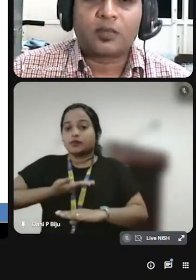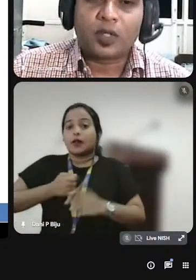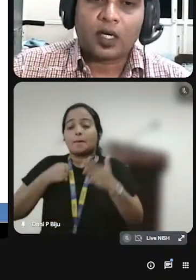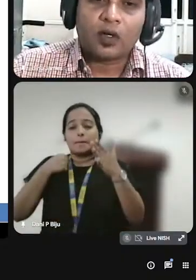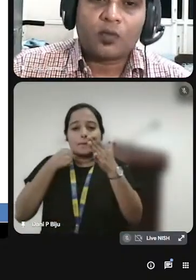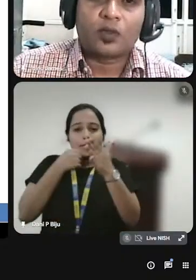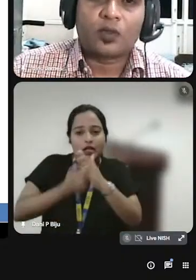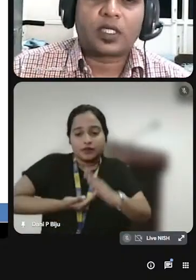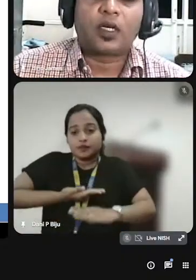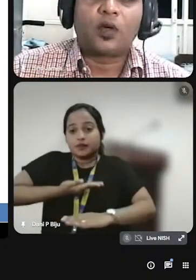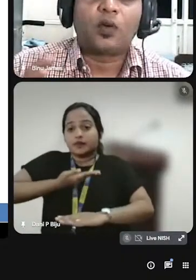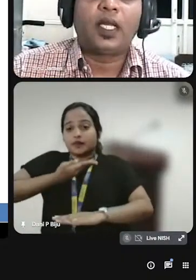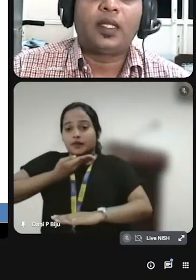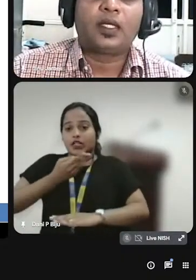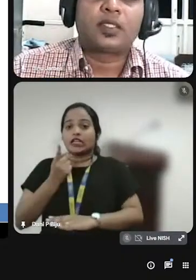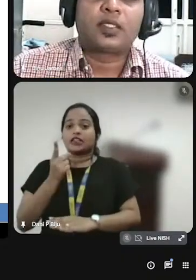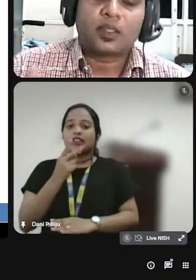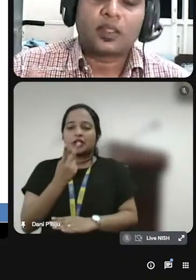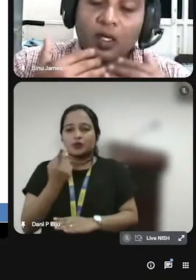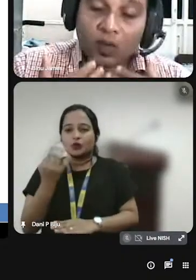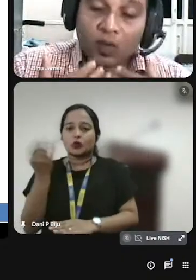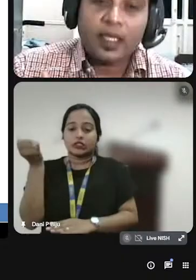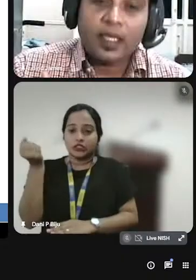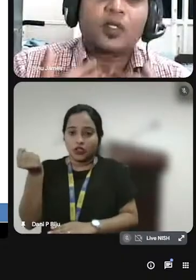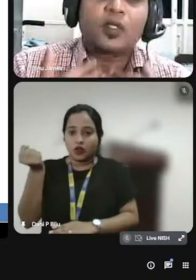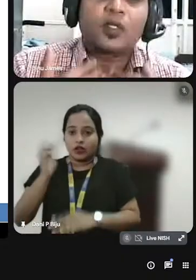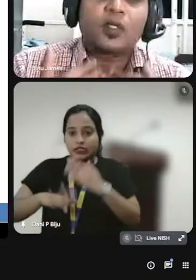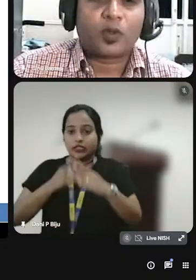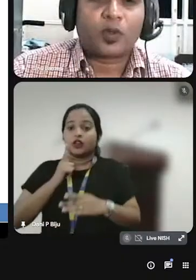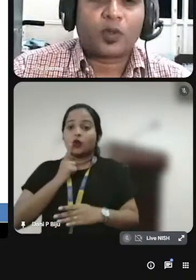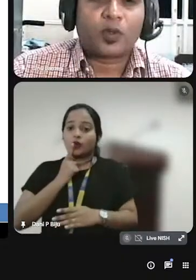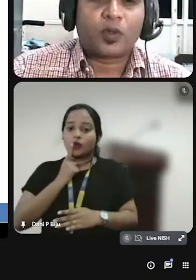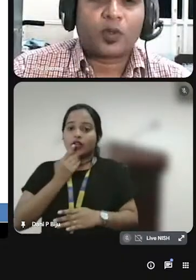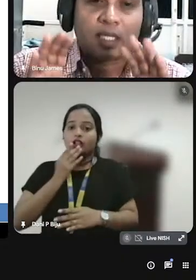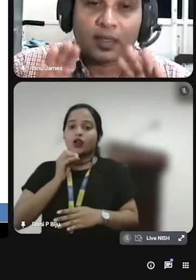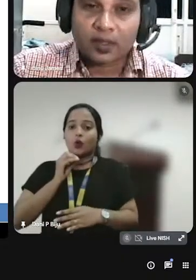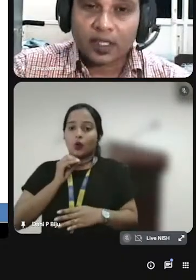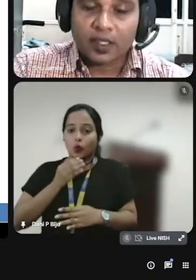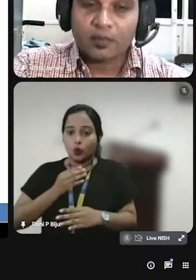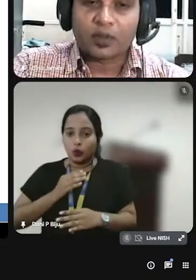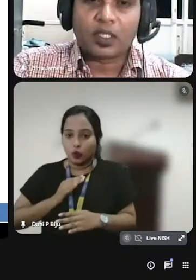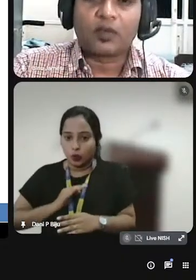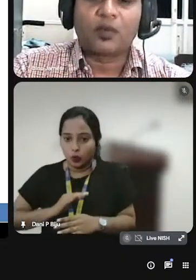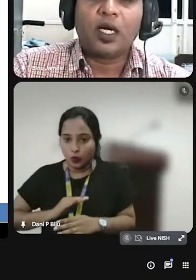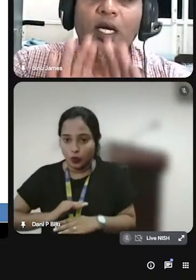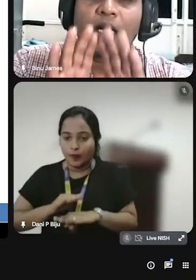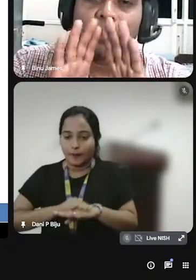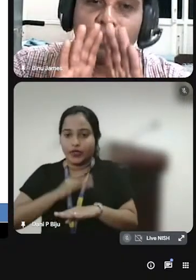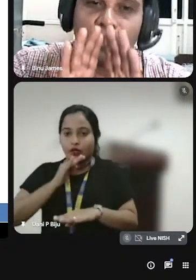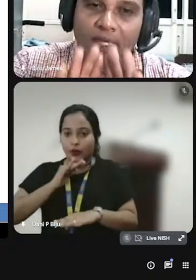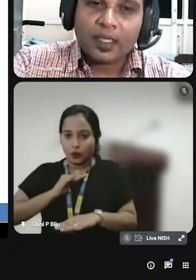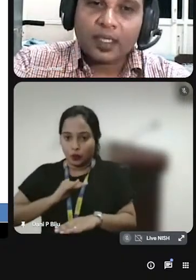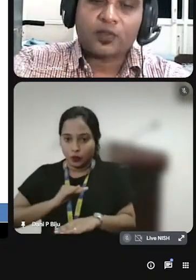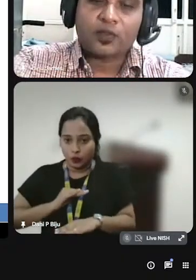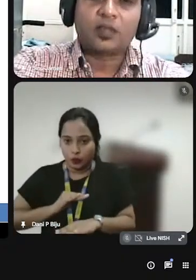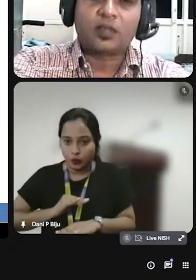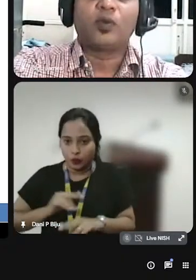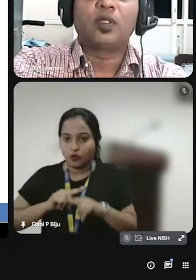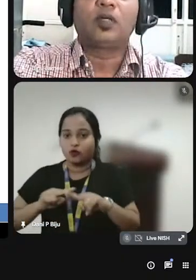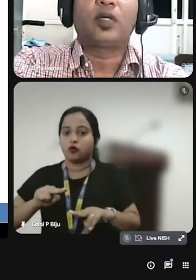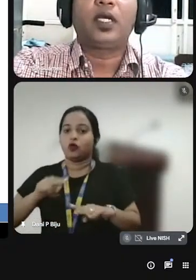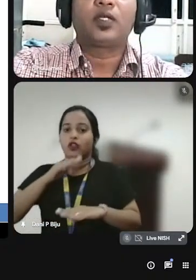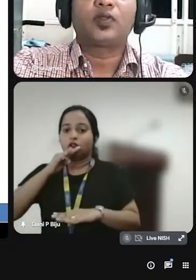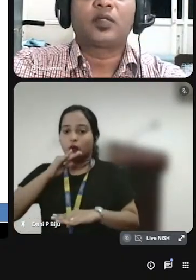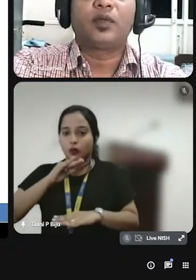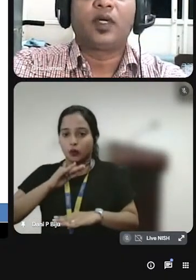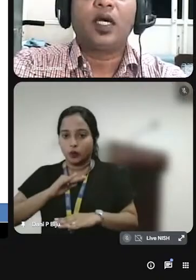വന്നതിന് ശേഷം 2-3 സെക്കൻഡ് ഹോൾഡ് ചെയ്തതിനു ശേഷം വായിക്കൂടെ ശ്വാസം പുറത്തേക്ക് വിടുക, സാവധാനം പുറത്തേക്ക് വിടുക, കംപ്ലീറ്റ് ആയിട്ട് ഈ ശ്വാസം